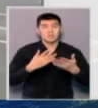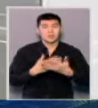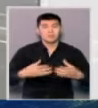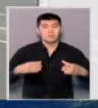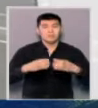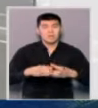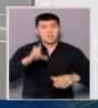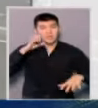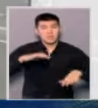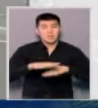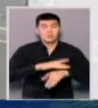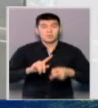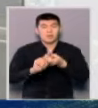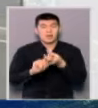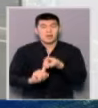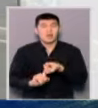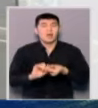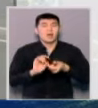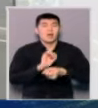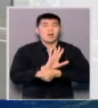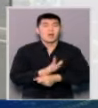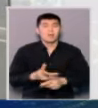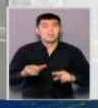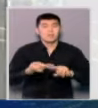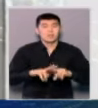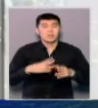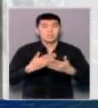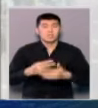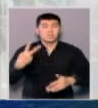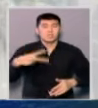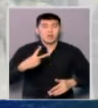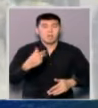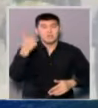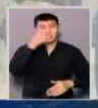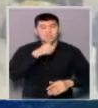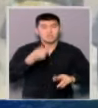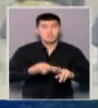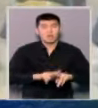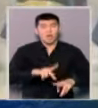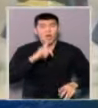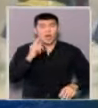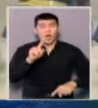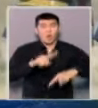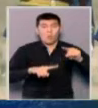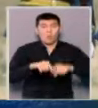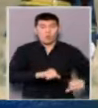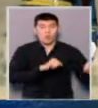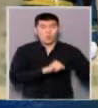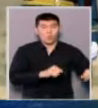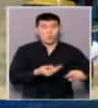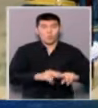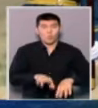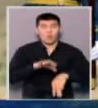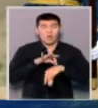хабарлады. Еліміздегі эпидемиологиялық жағдайға байланысты 2021 жылы отан қорғаушылар мен жеңіс күніне арналған әскери шеруді